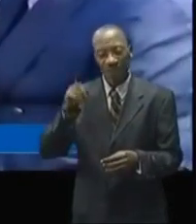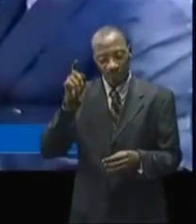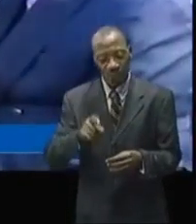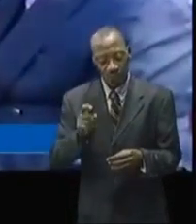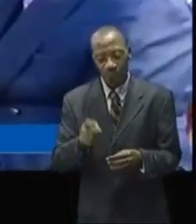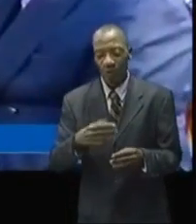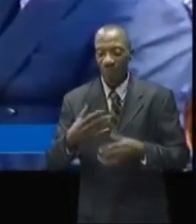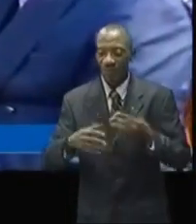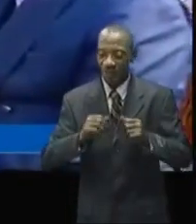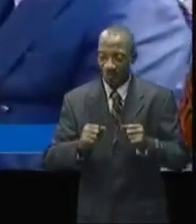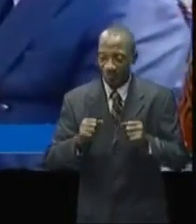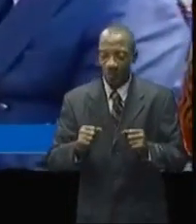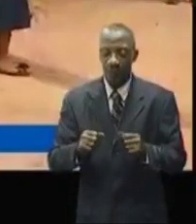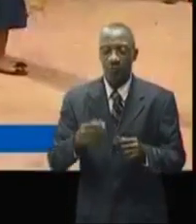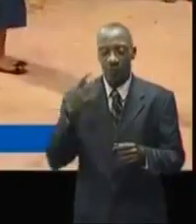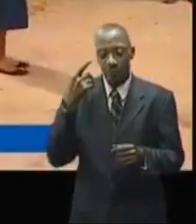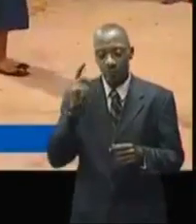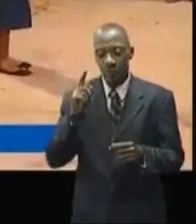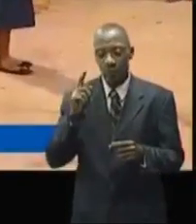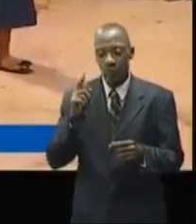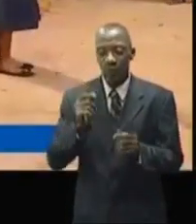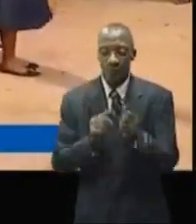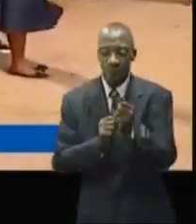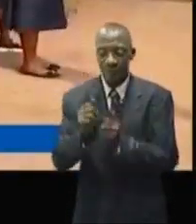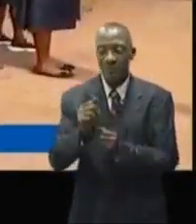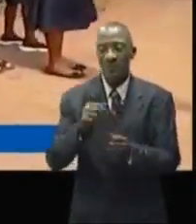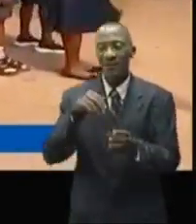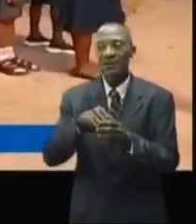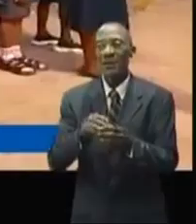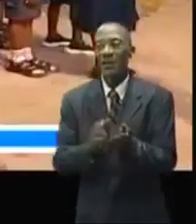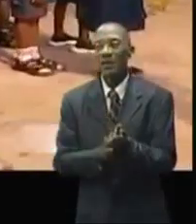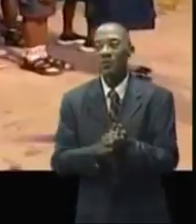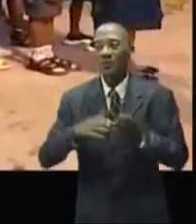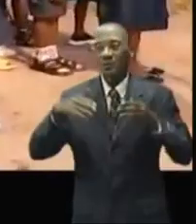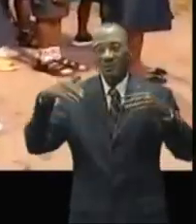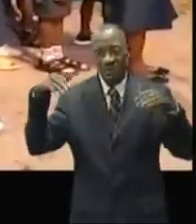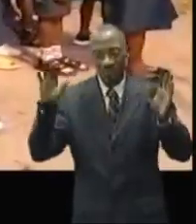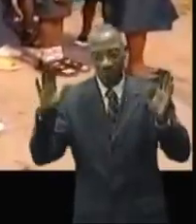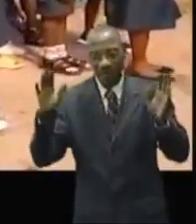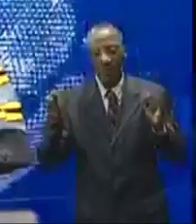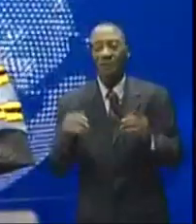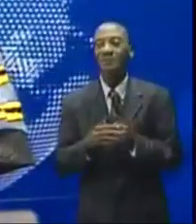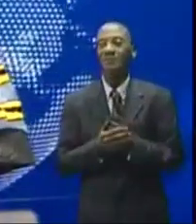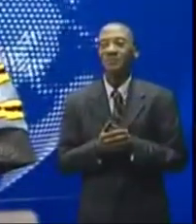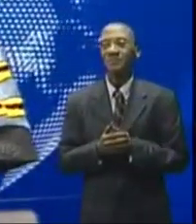d'État pour les humanités prévu du 26 au 29 juin 2023.